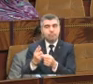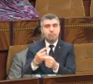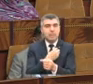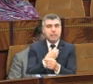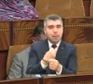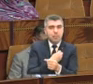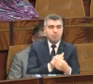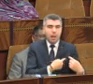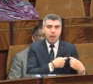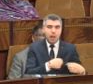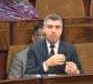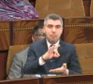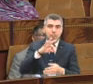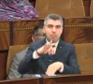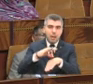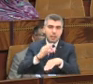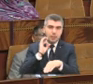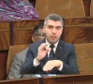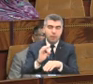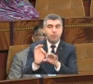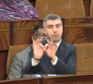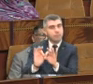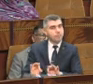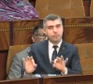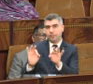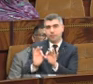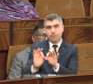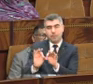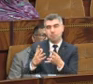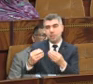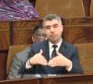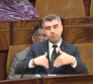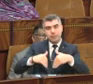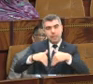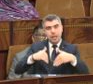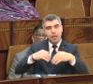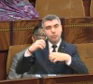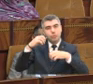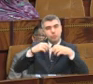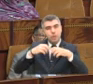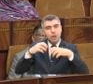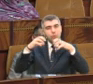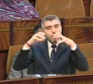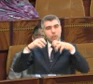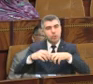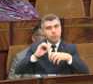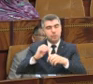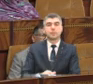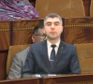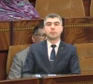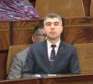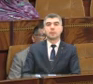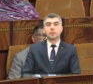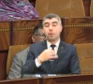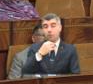أو حادث طارئ، خصوصا مع تدهور الطرقات في موسم الشتاء والثلوج. لذا السيد الوزير سكان